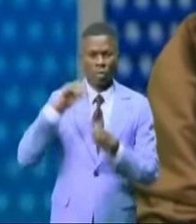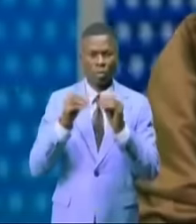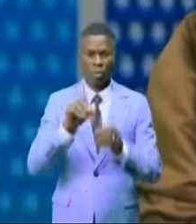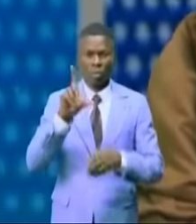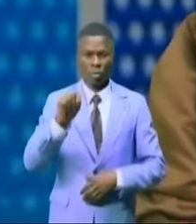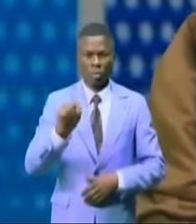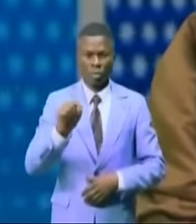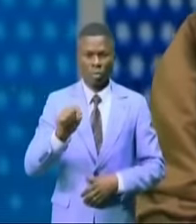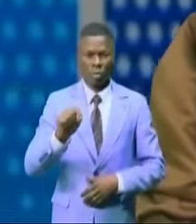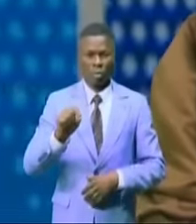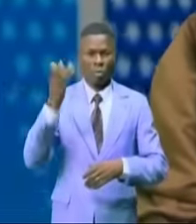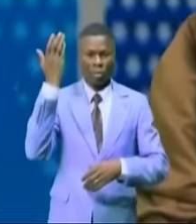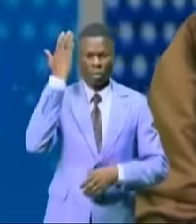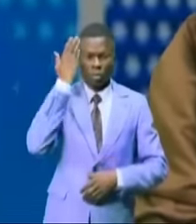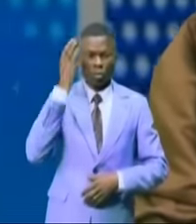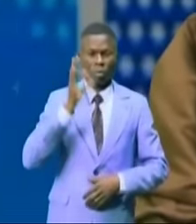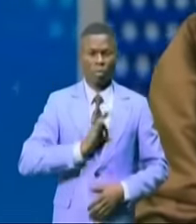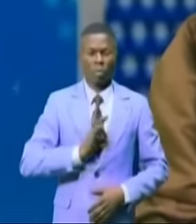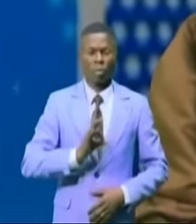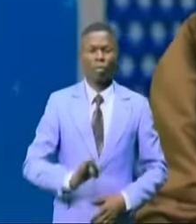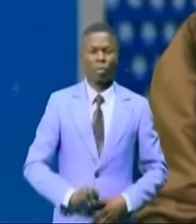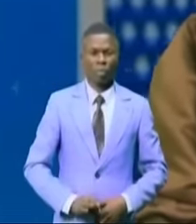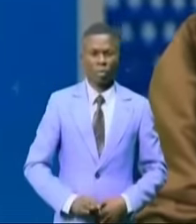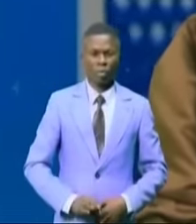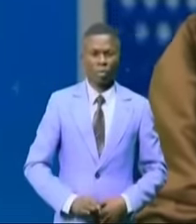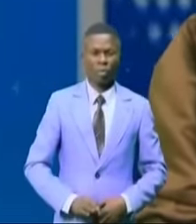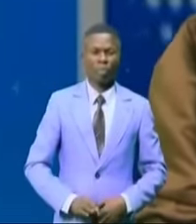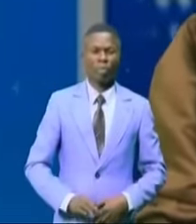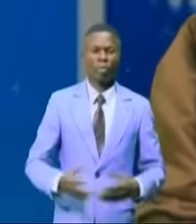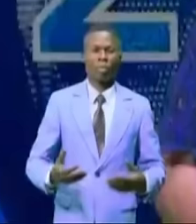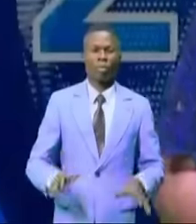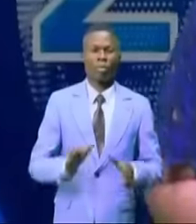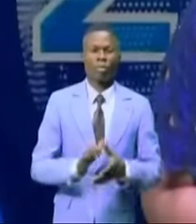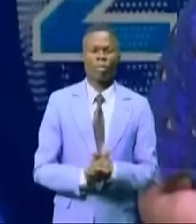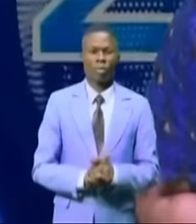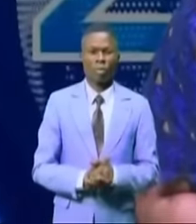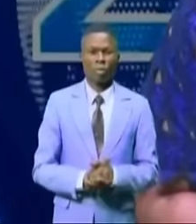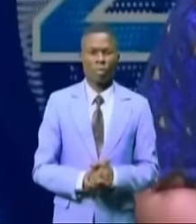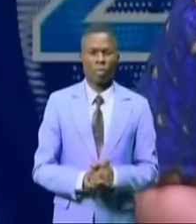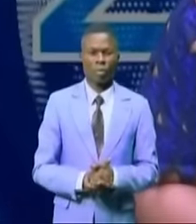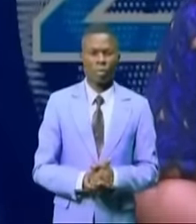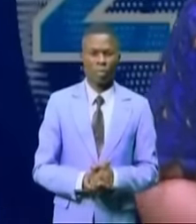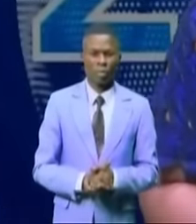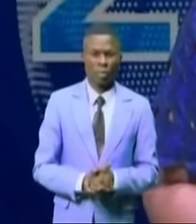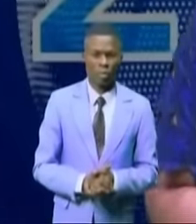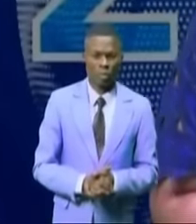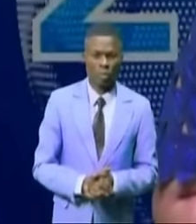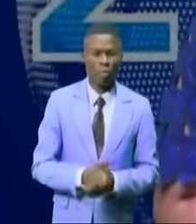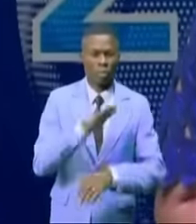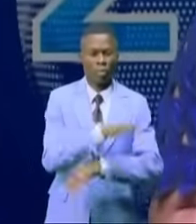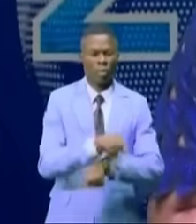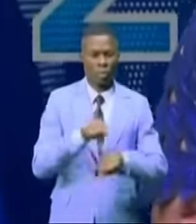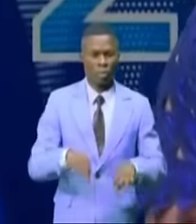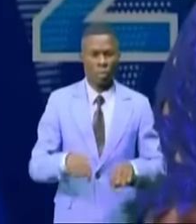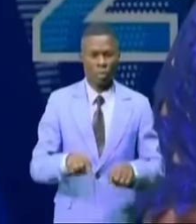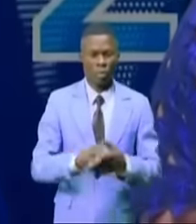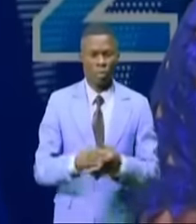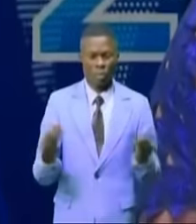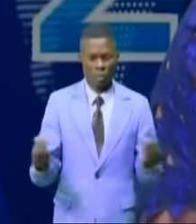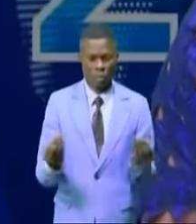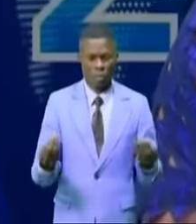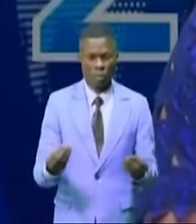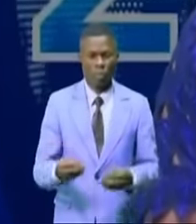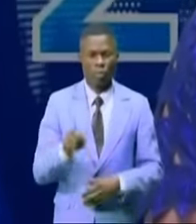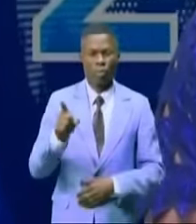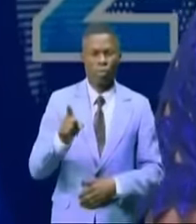numéro 20, M. Félix-Antoine Tshilombo Tshisekedi. C'est une grande nouvelle que vous annoncez ce soir. Qu'est-ce qui justifie votre